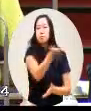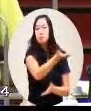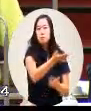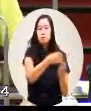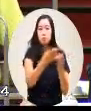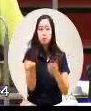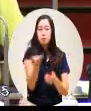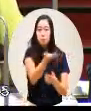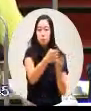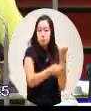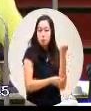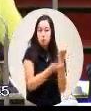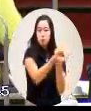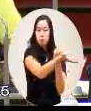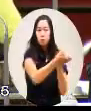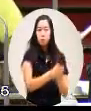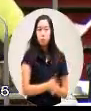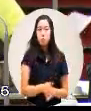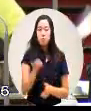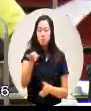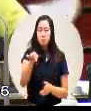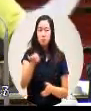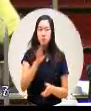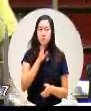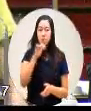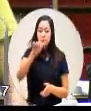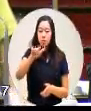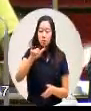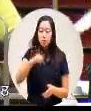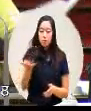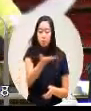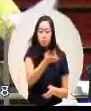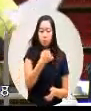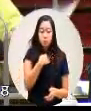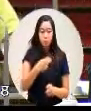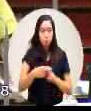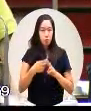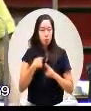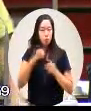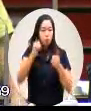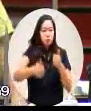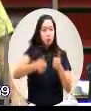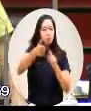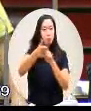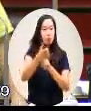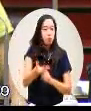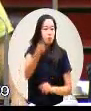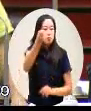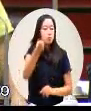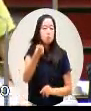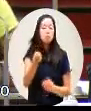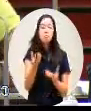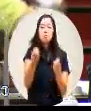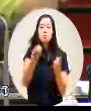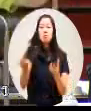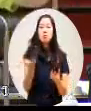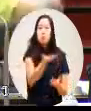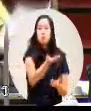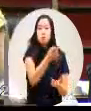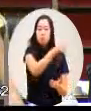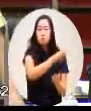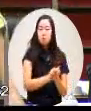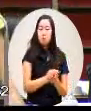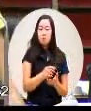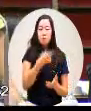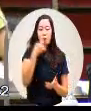院长，慢讲，伊是老师会当遗产啦。我相信院长，你嘛无管理讲遗产啦。后面医生是检查看